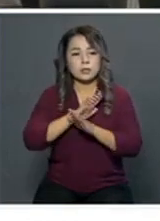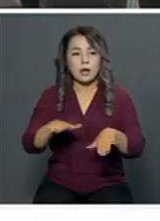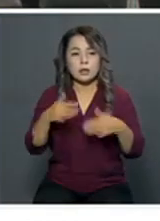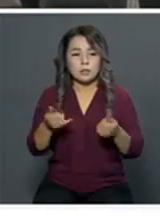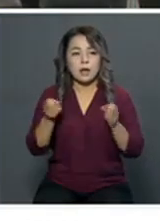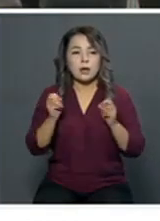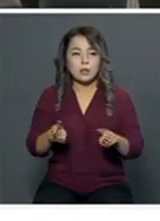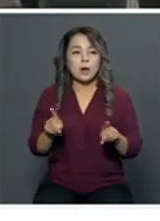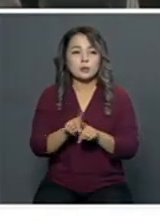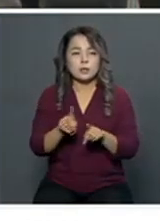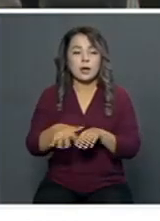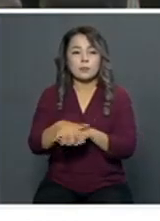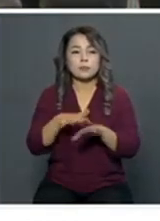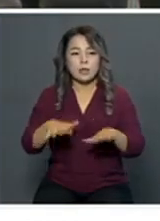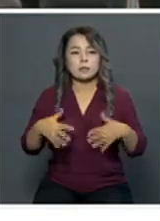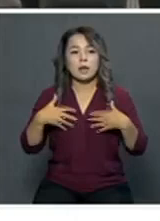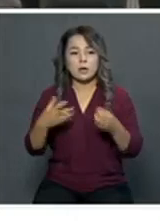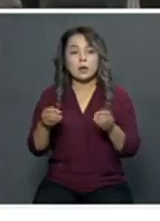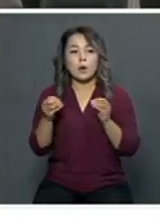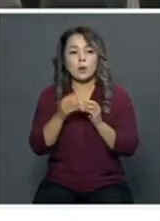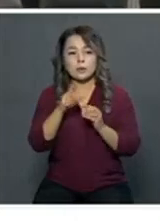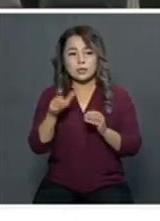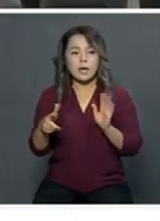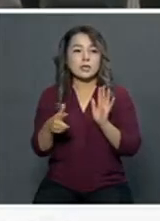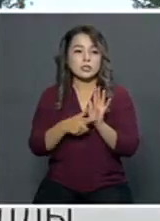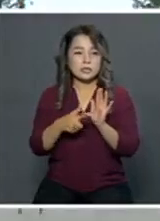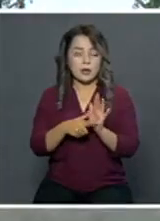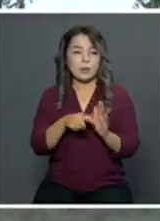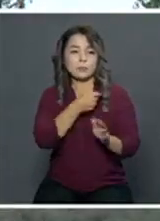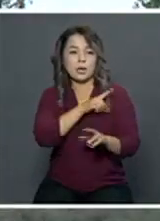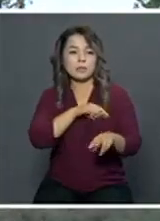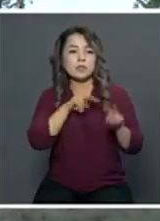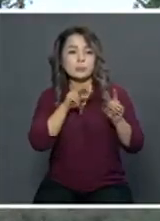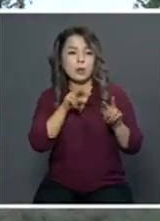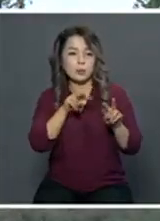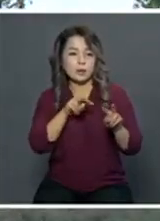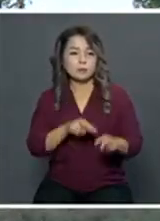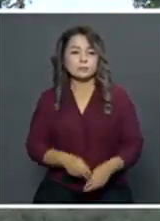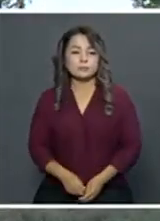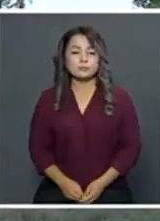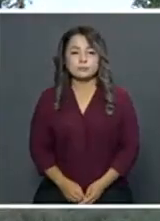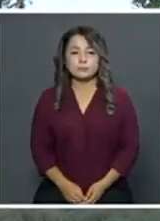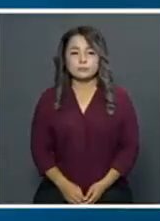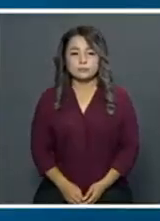жұқтырған. Соның 10-ы айығып шықса, 7-і қазір дәрігерлердің бақылауында.